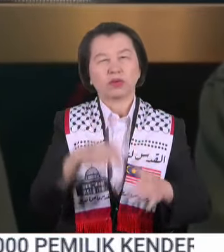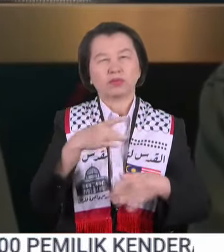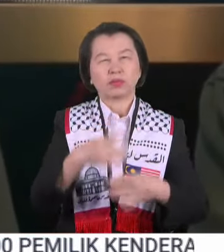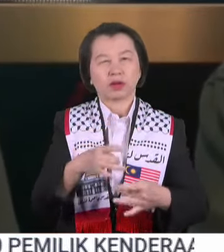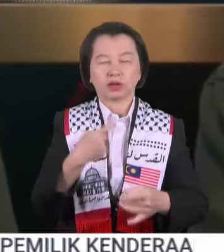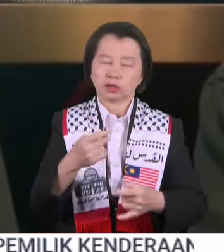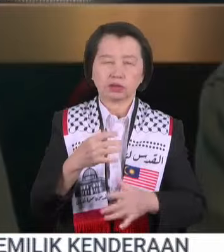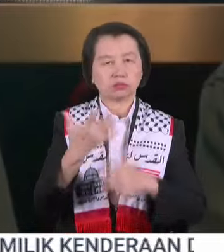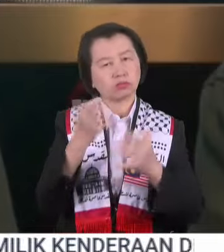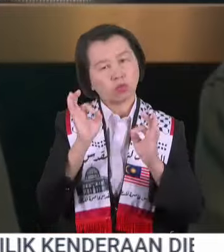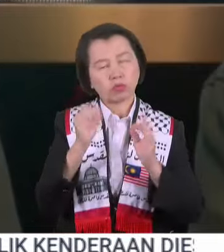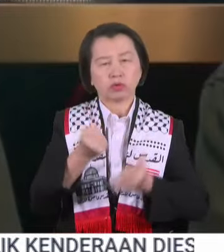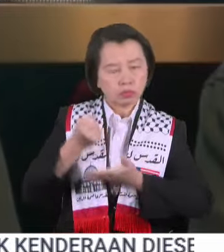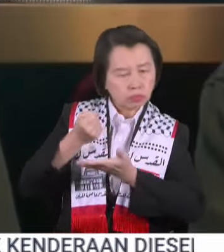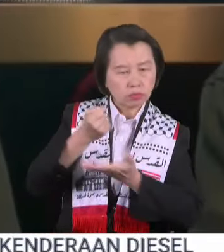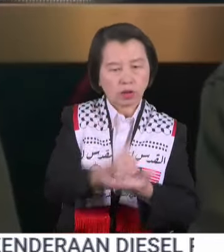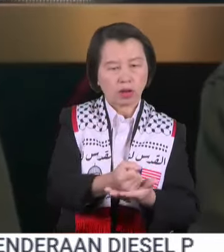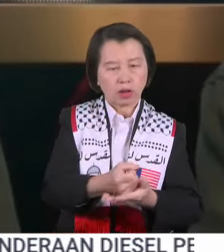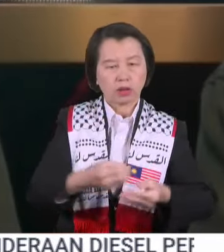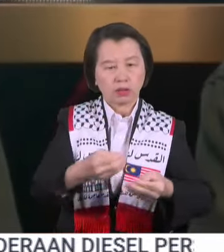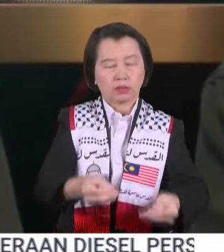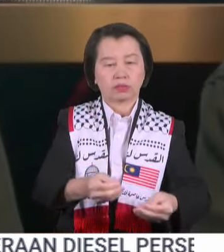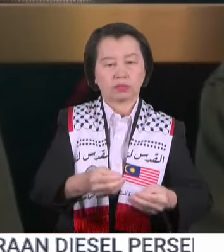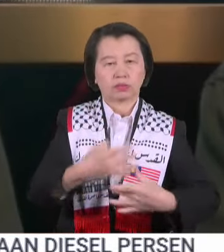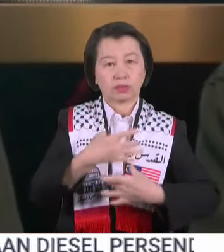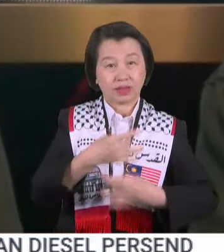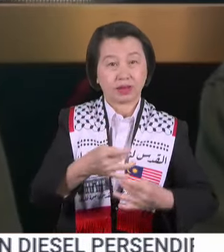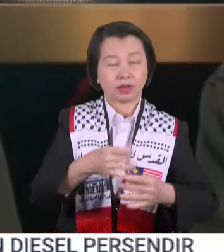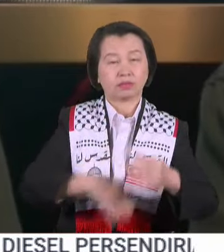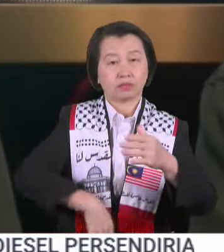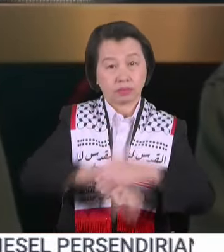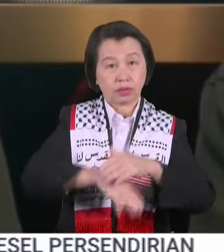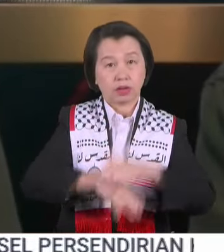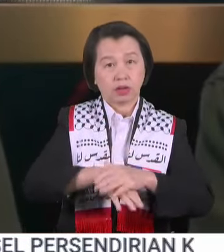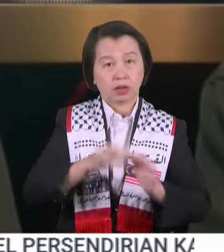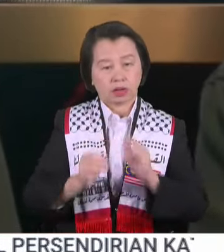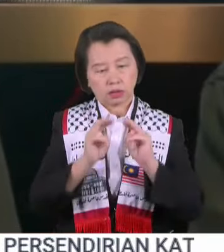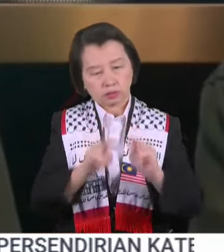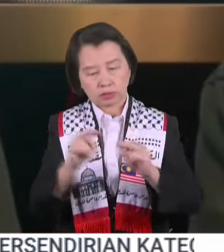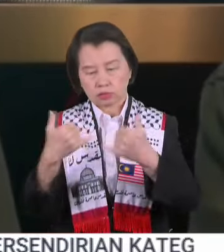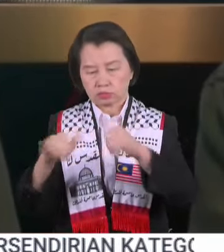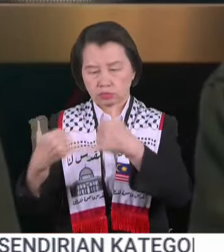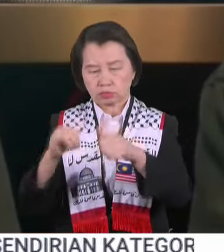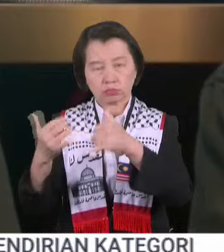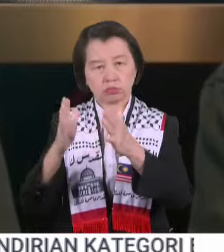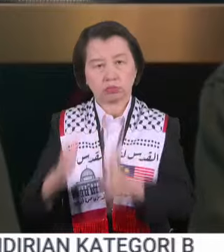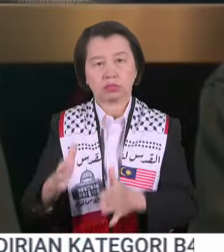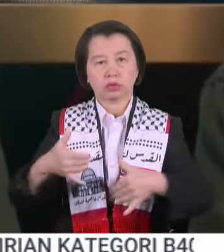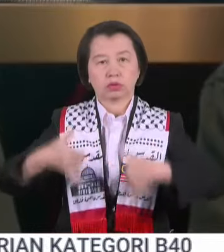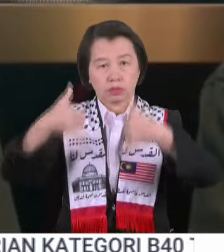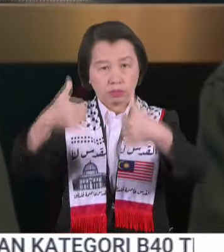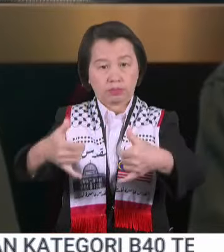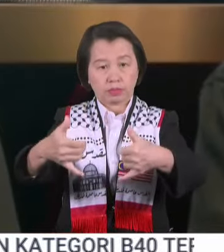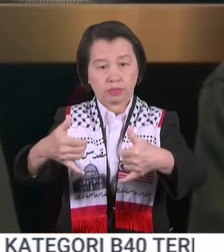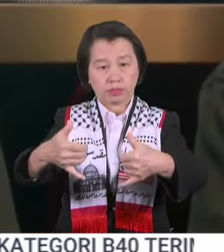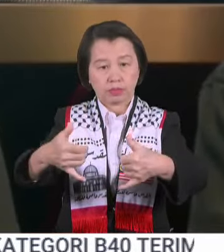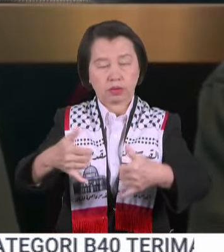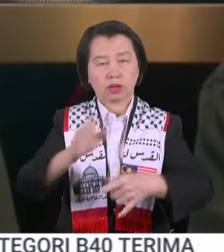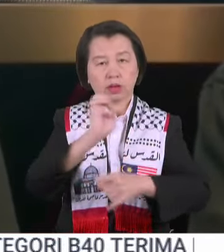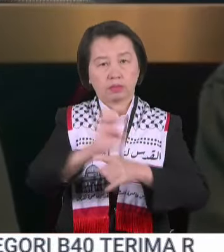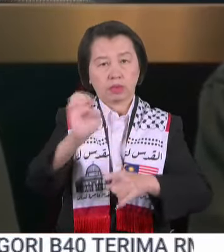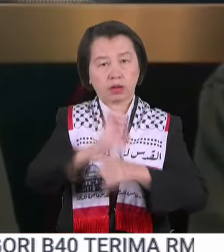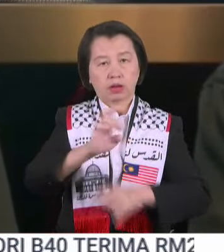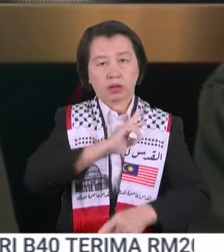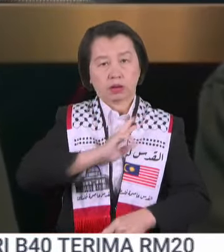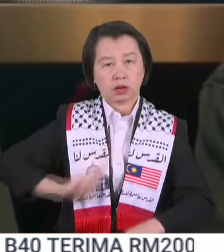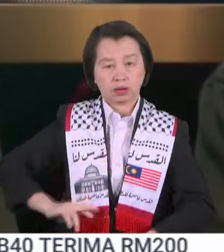Jadi kita bantu untuk memberi minit perlawanan sebab kalau kita lihat rata-rata pemain yang bermain di dalam Piala Emas Raja terdiri